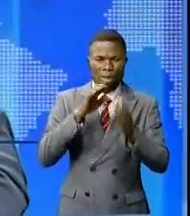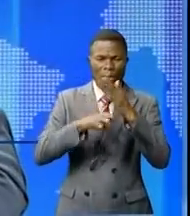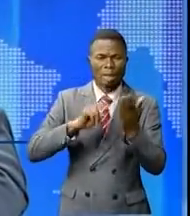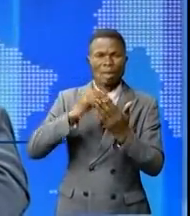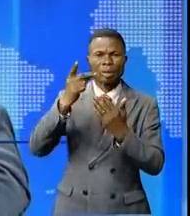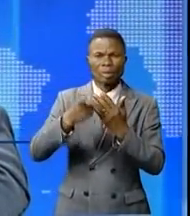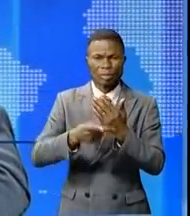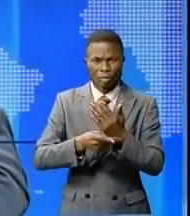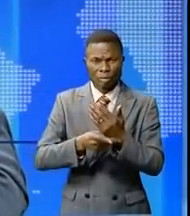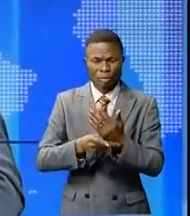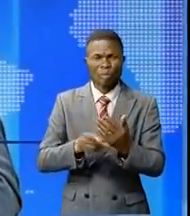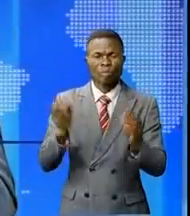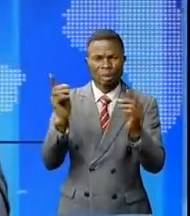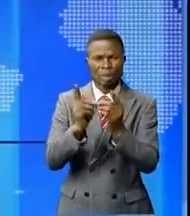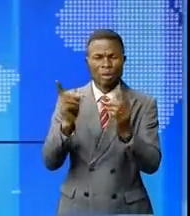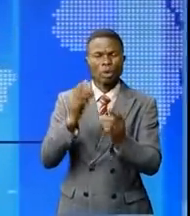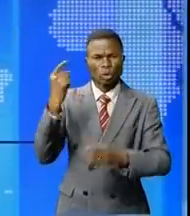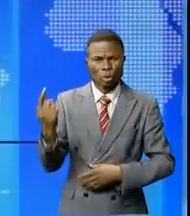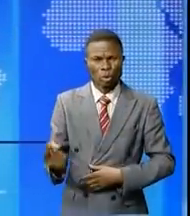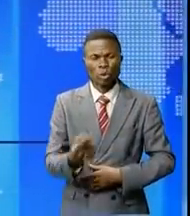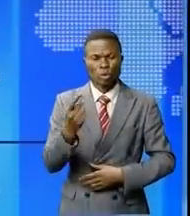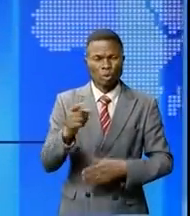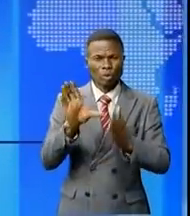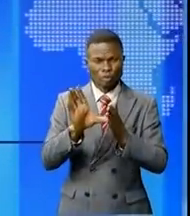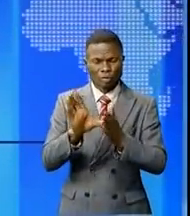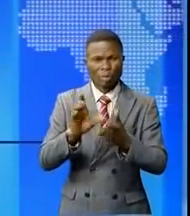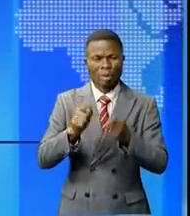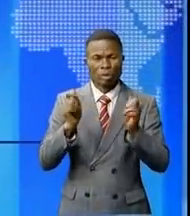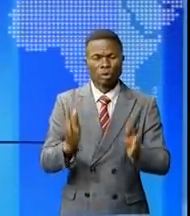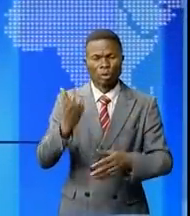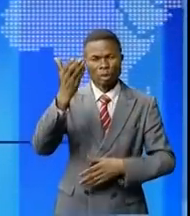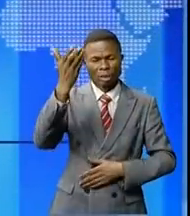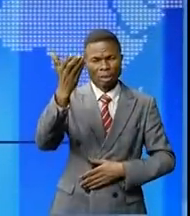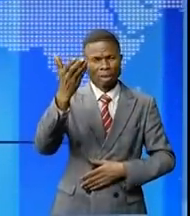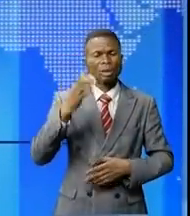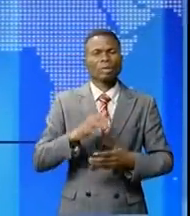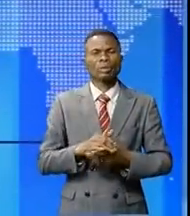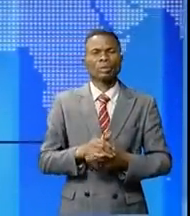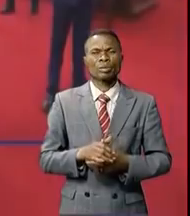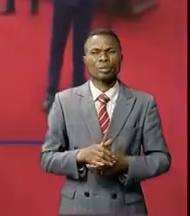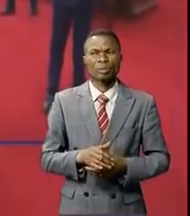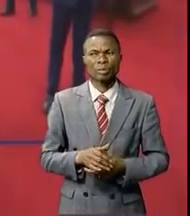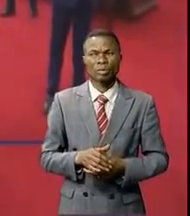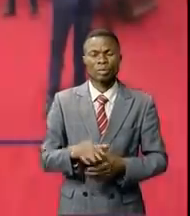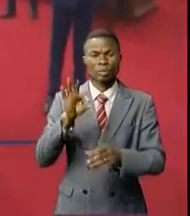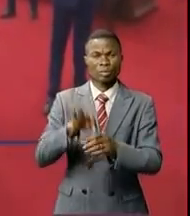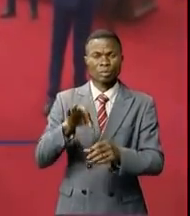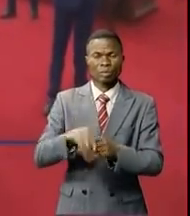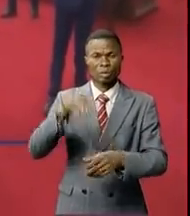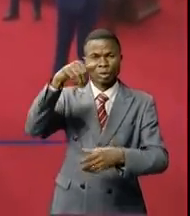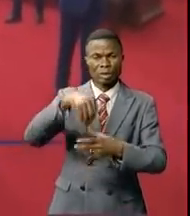cadre des consultations régulières reportage sylvie - bourg et bernard baudot les élections en république